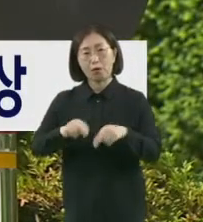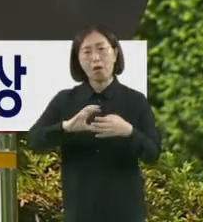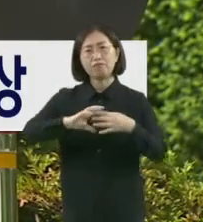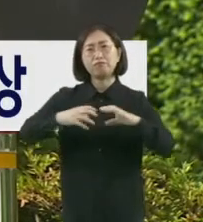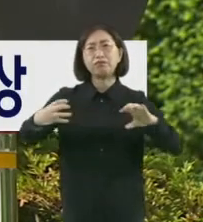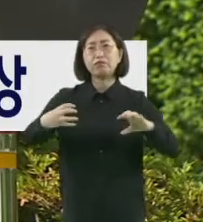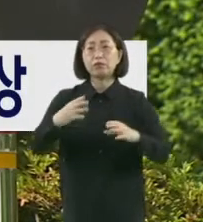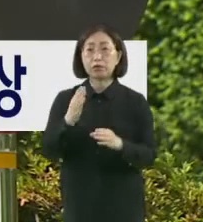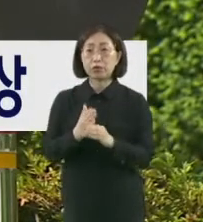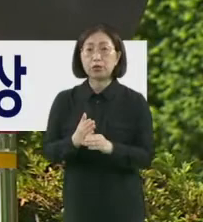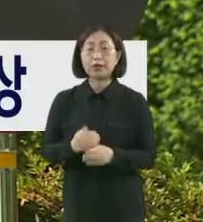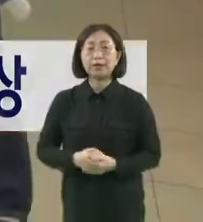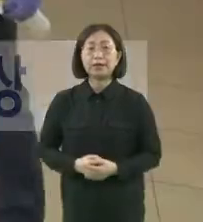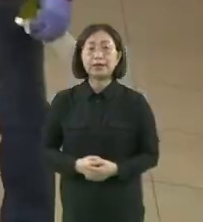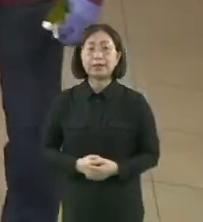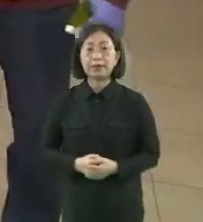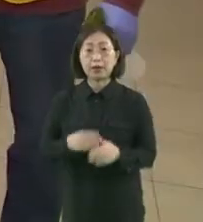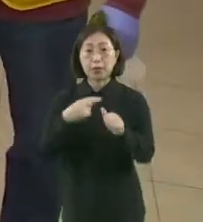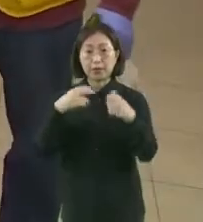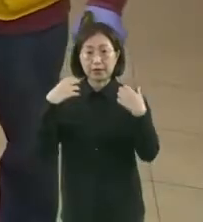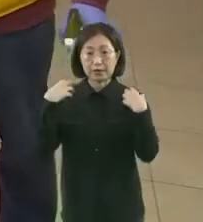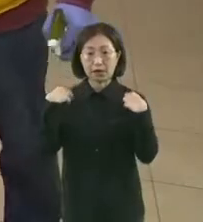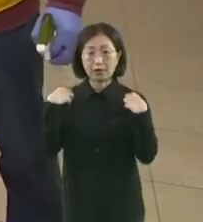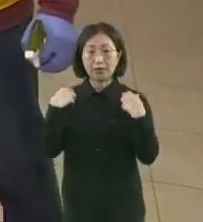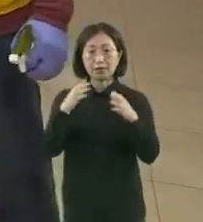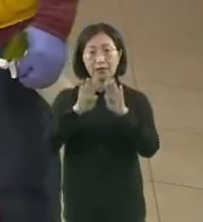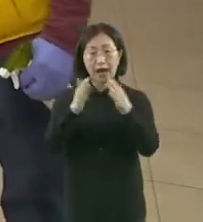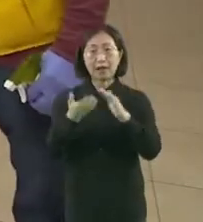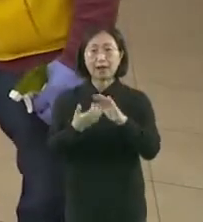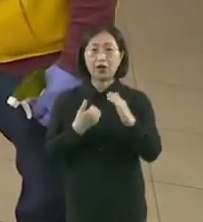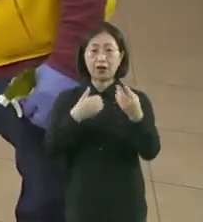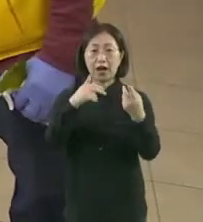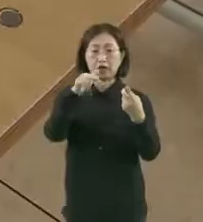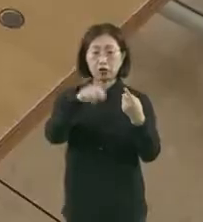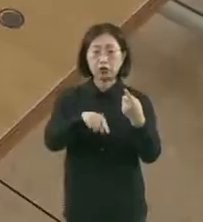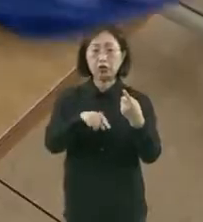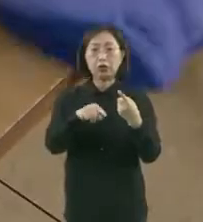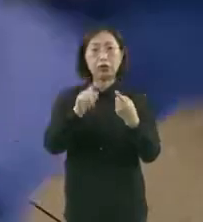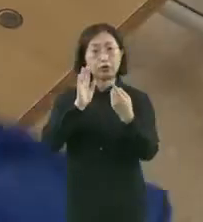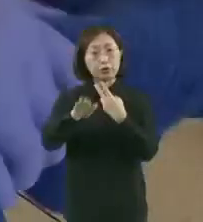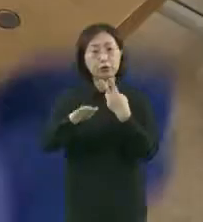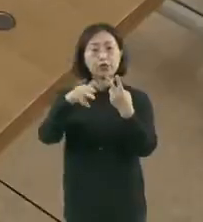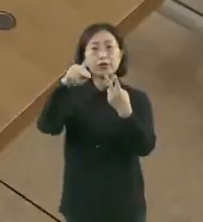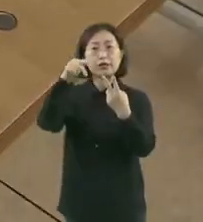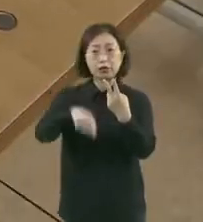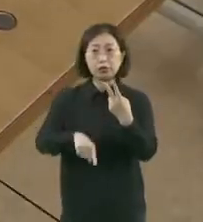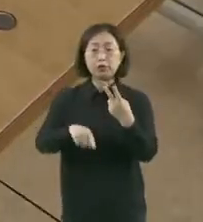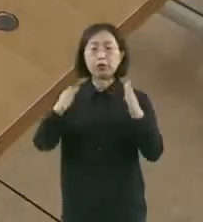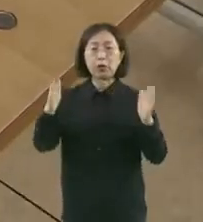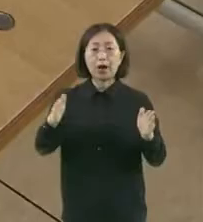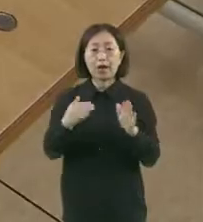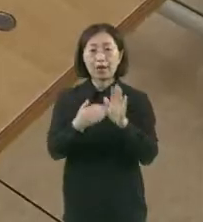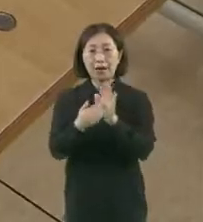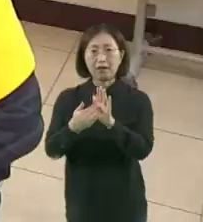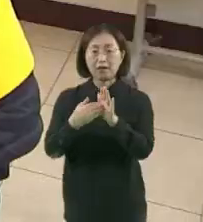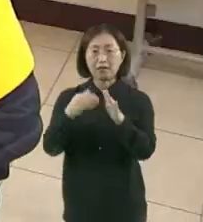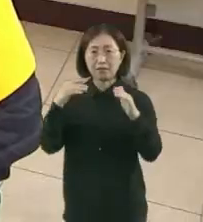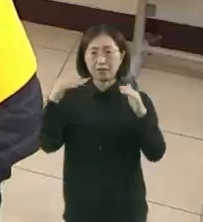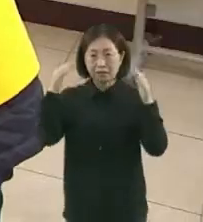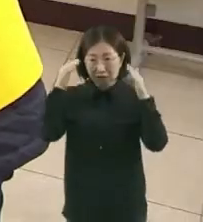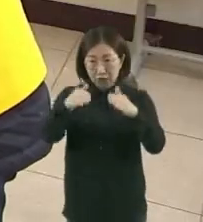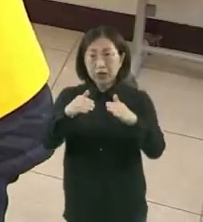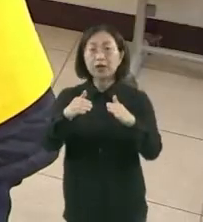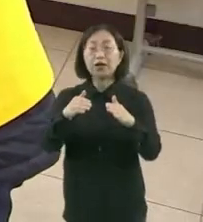파행 조짐이 나타나고 있습니다. 교육당국은 개학 전 한 주간 개학 후 2주간 집중 방역 점검 기간을 운영하는 등